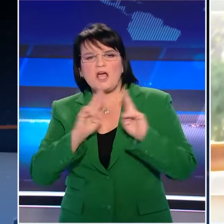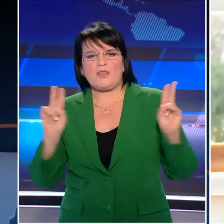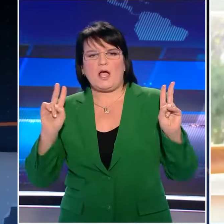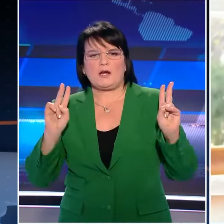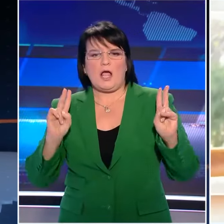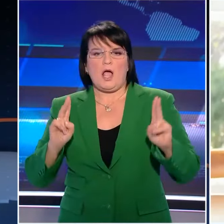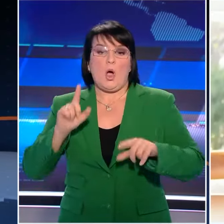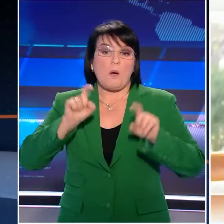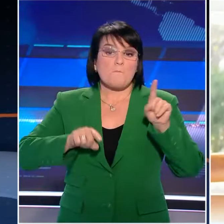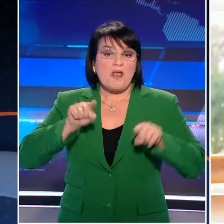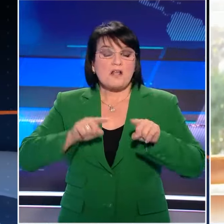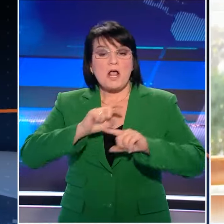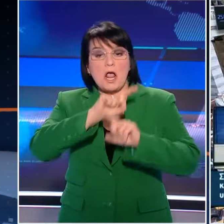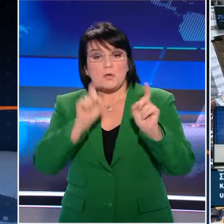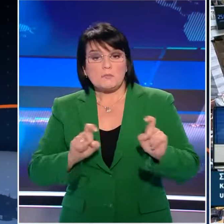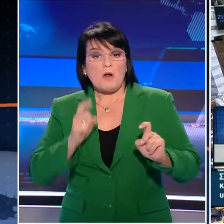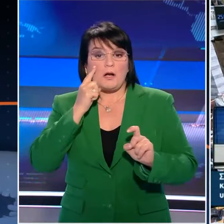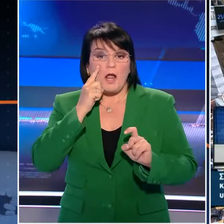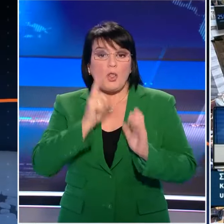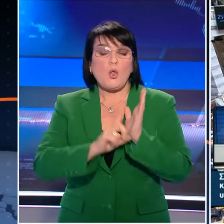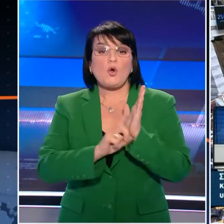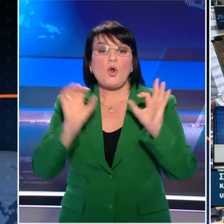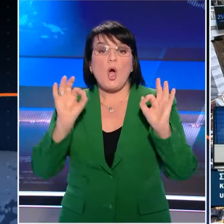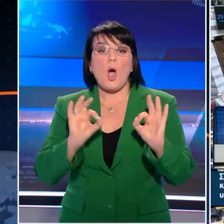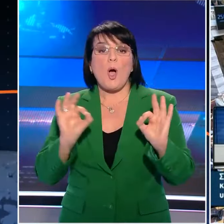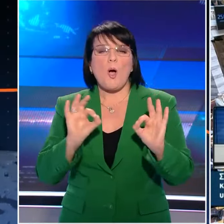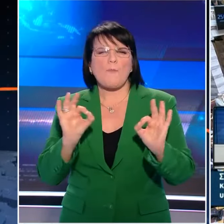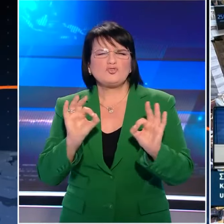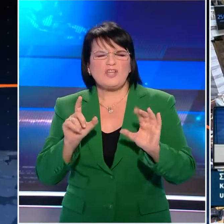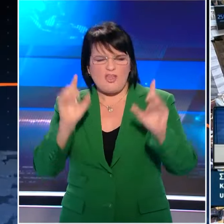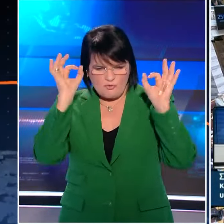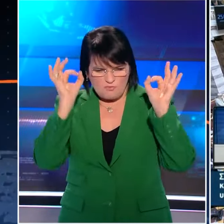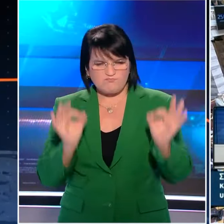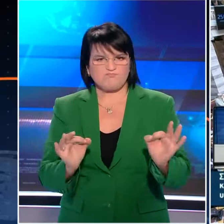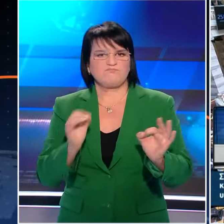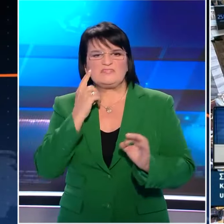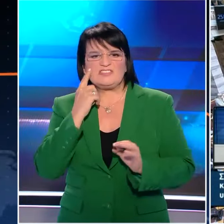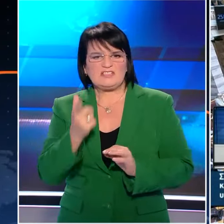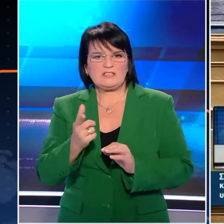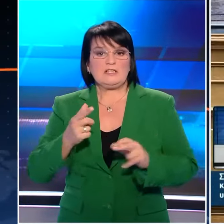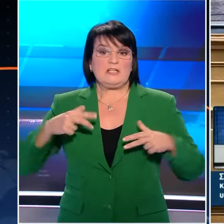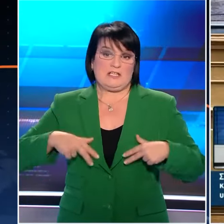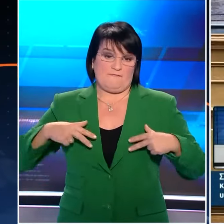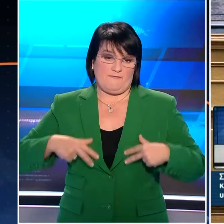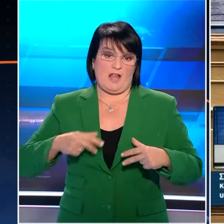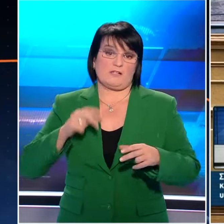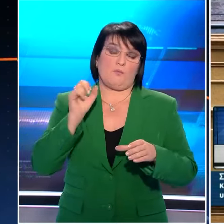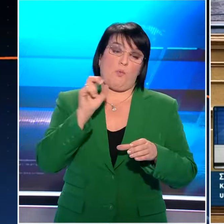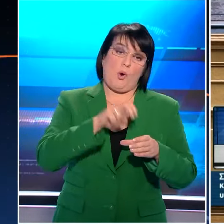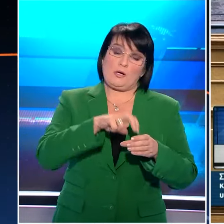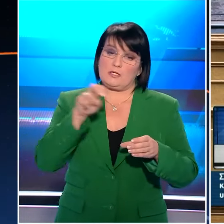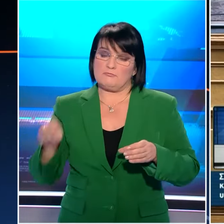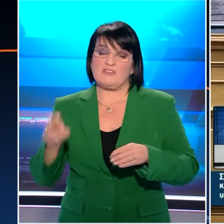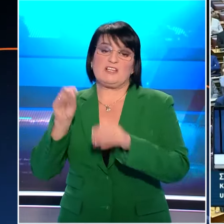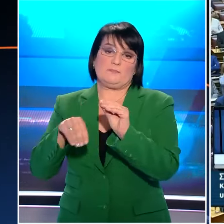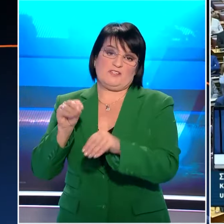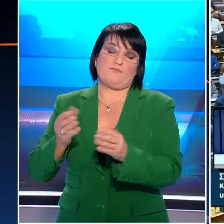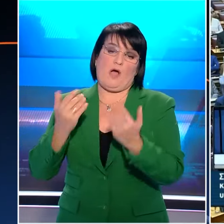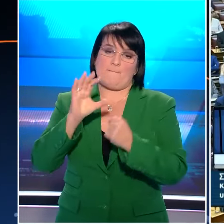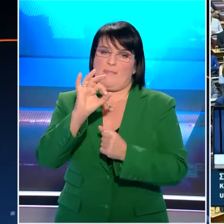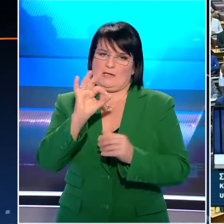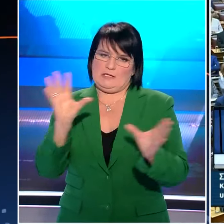ζητήματα, περιμένω να δω την τελική διατύπωση του νόμου. Πάντως, ακόμη και με το άσχημο σενάριο για την κυβέρνηση ότι μπορεί να καταψηφίσουν ή και να απέχουν έως και 50 βουλευτές,